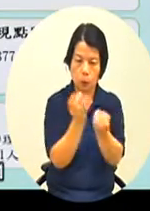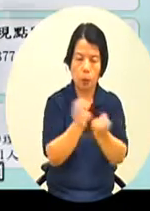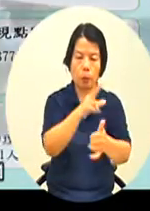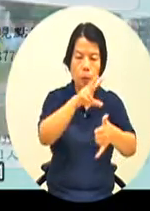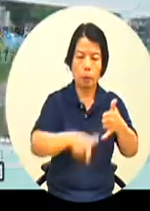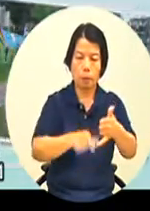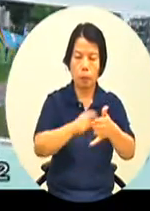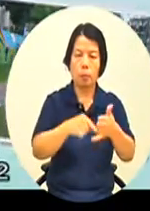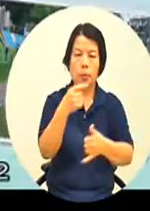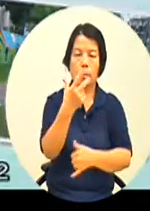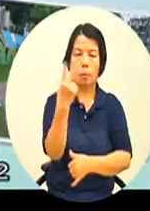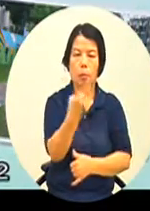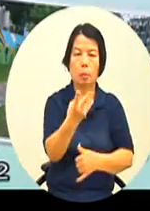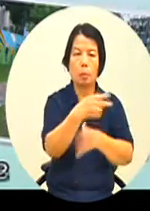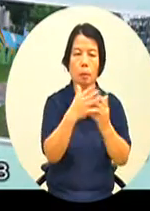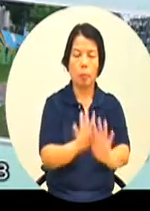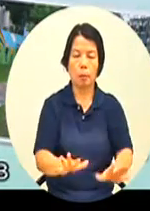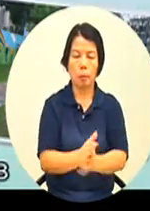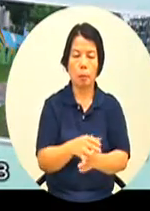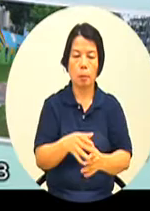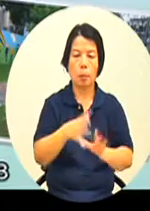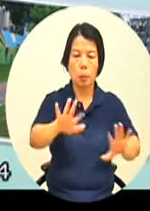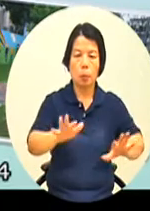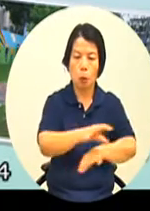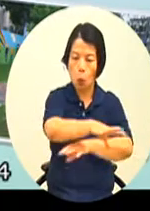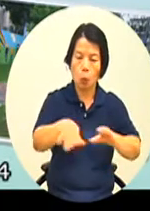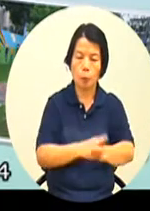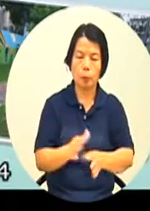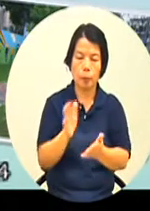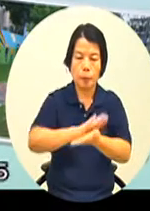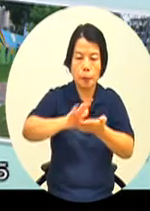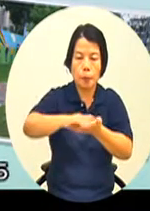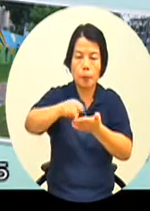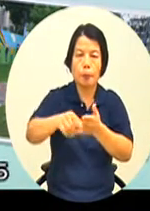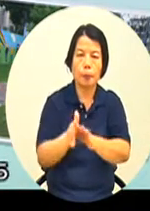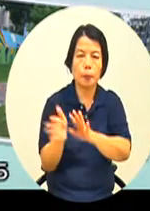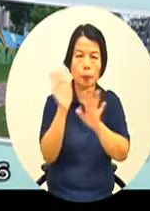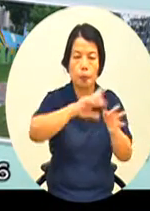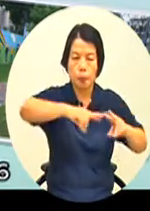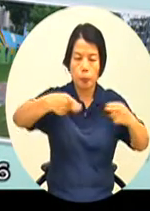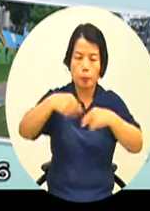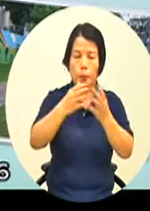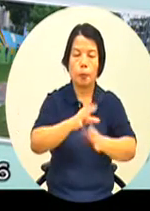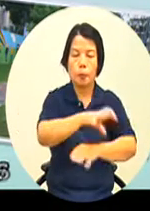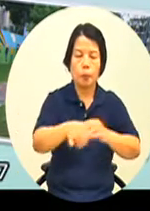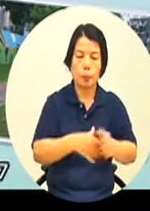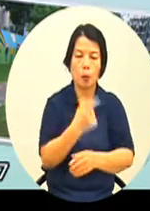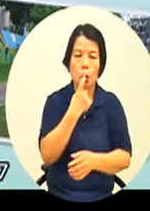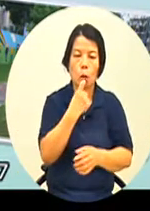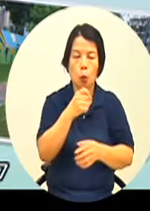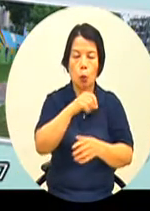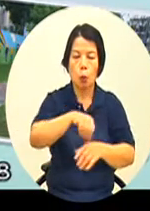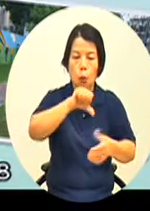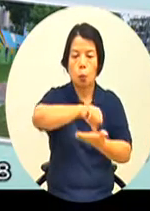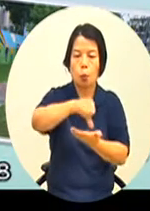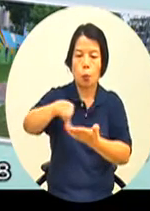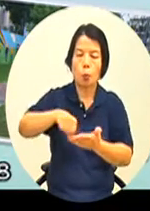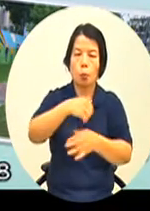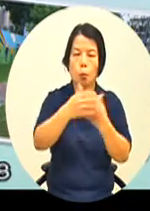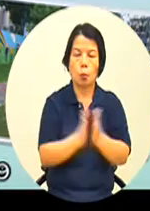导美化市容的部分，市府公务局推动105年度高雄市环境绿美化执行工程，我们